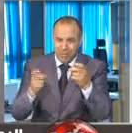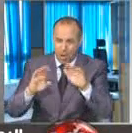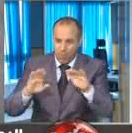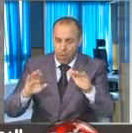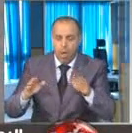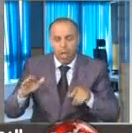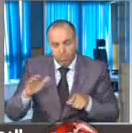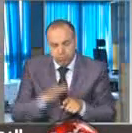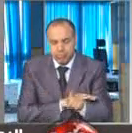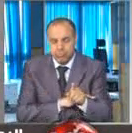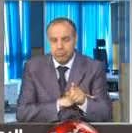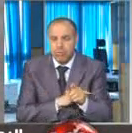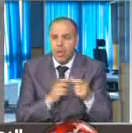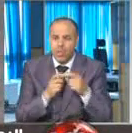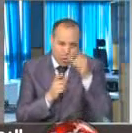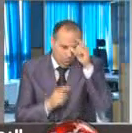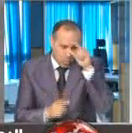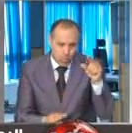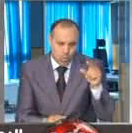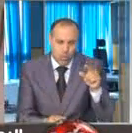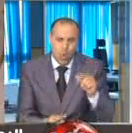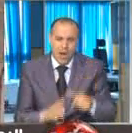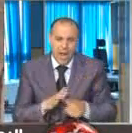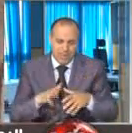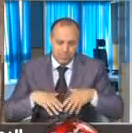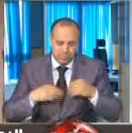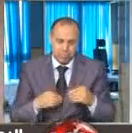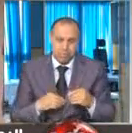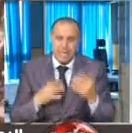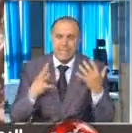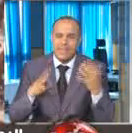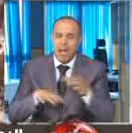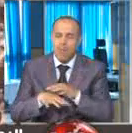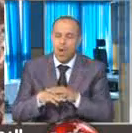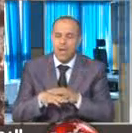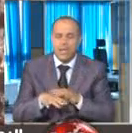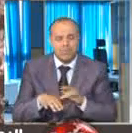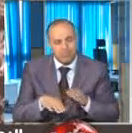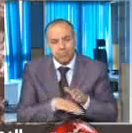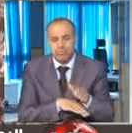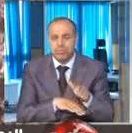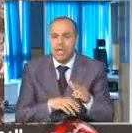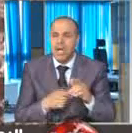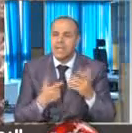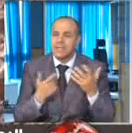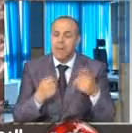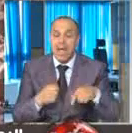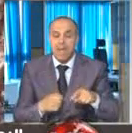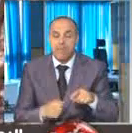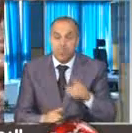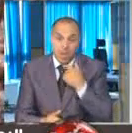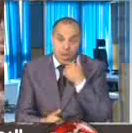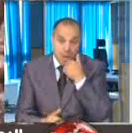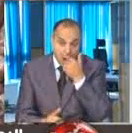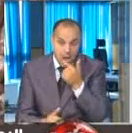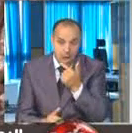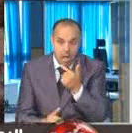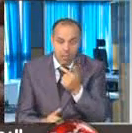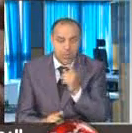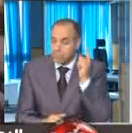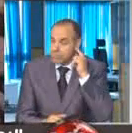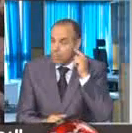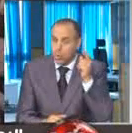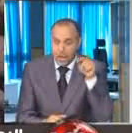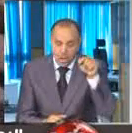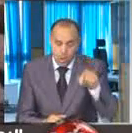التي تقوم بها قوات الحوثيين وصالح في 7 محافظات يمنية خلال أسبوع واحد، وذلك حسب ما أفادت